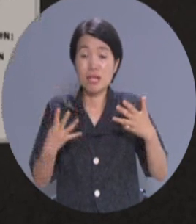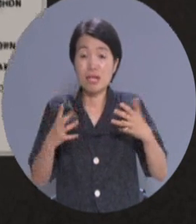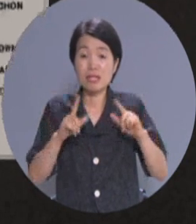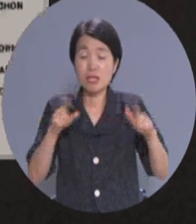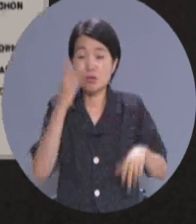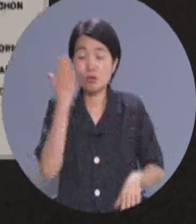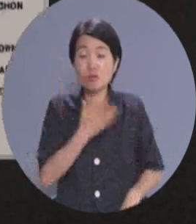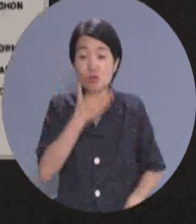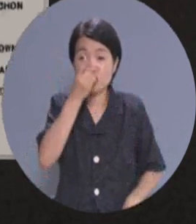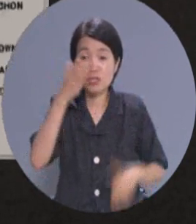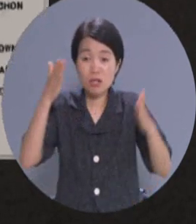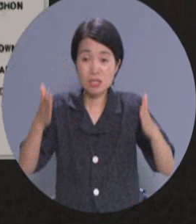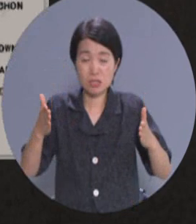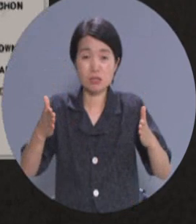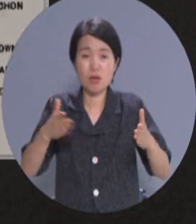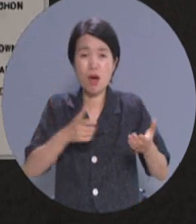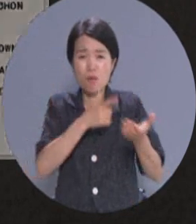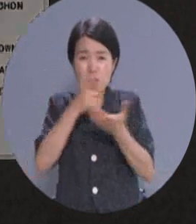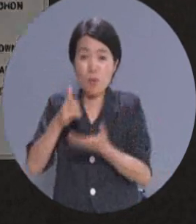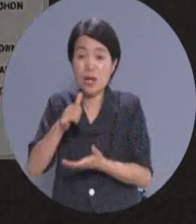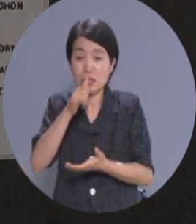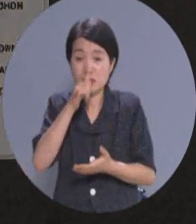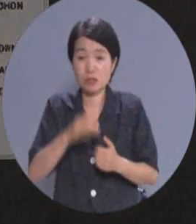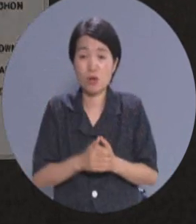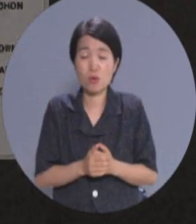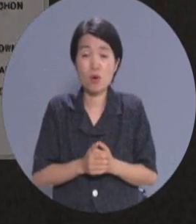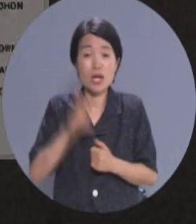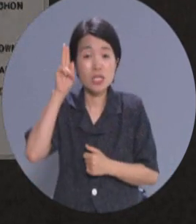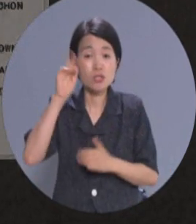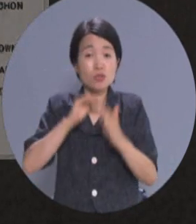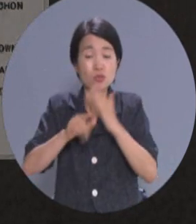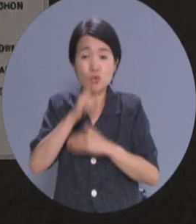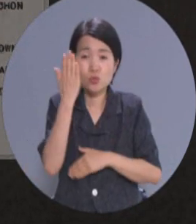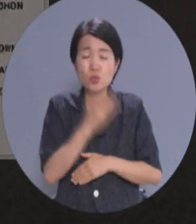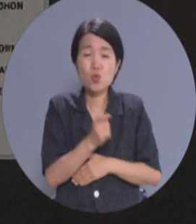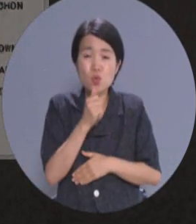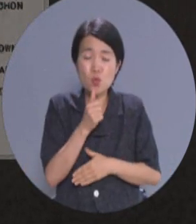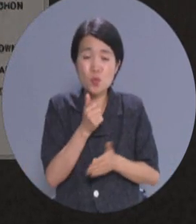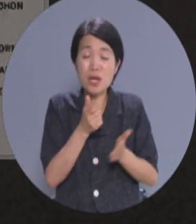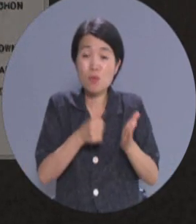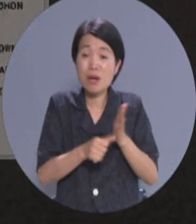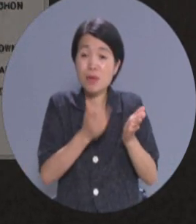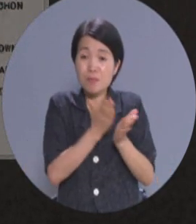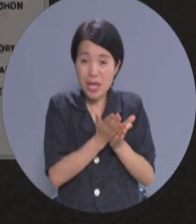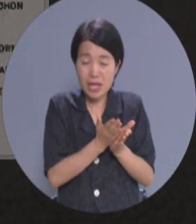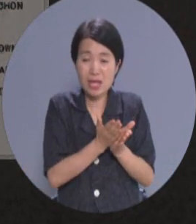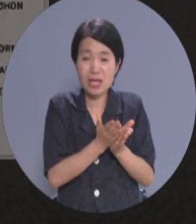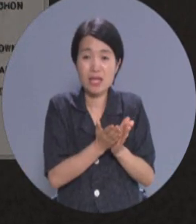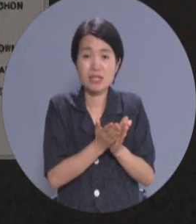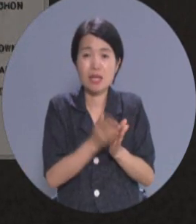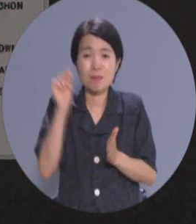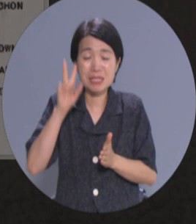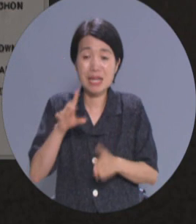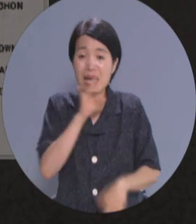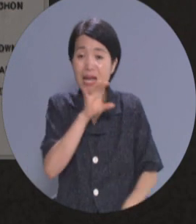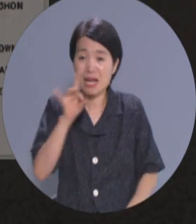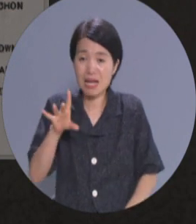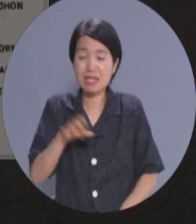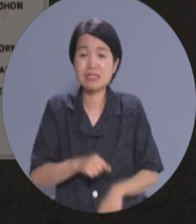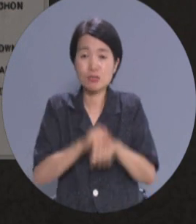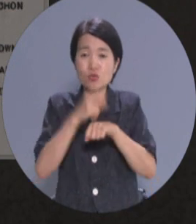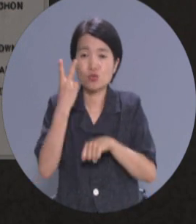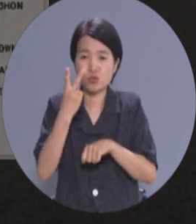4일에는 여수와 순천을 중심으로 폭격을 가했고 이틀 뒤에는 여수에 있는 소형 화물선과 발전소 각각 한